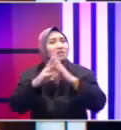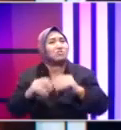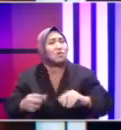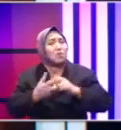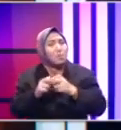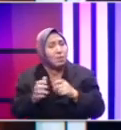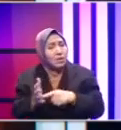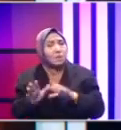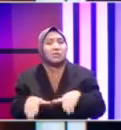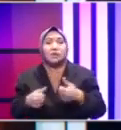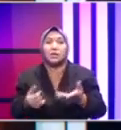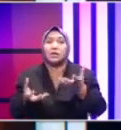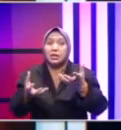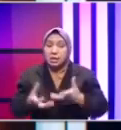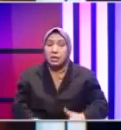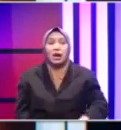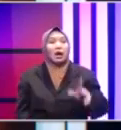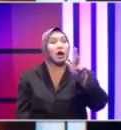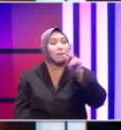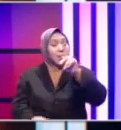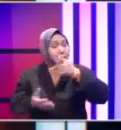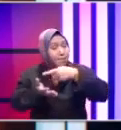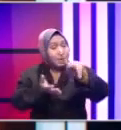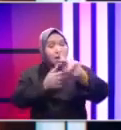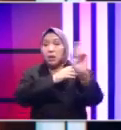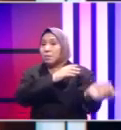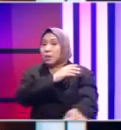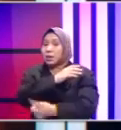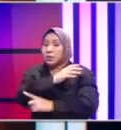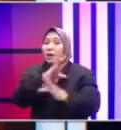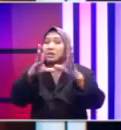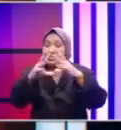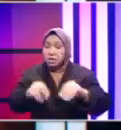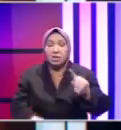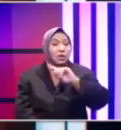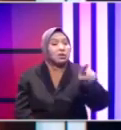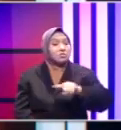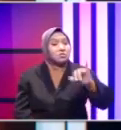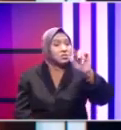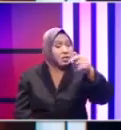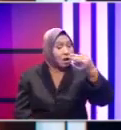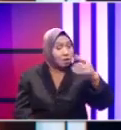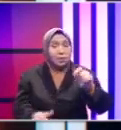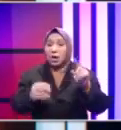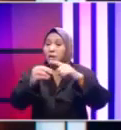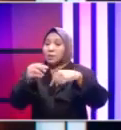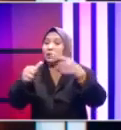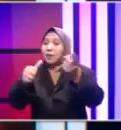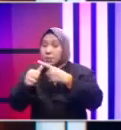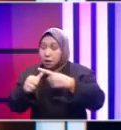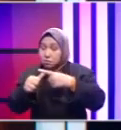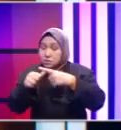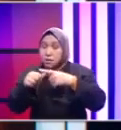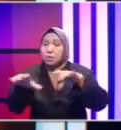penyelesaiannya itu bagi mereka janak kafaroh enak membayar kaffarah nah menyelesaikan zihar Mereka banyak pertama yang perlu dibawa adalah